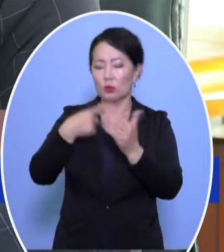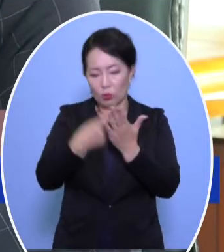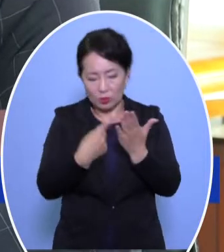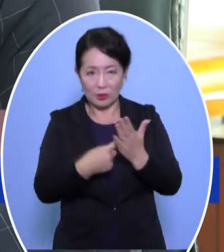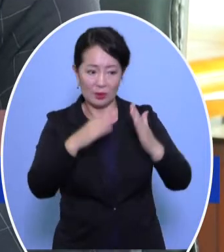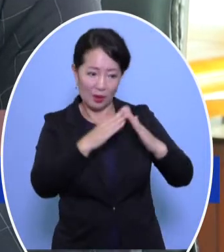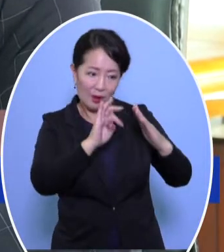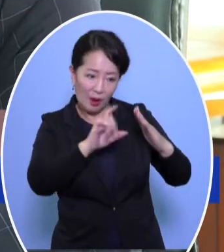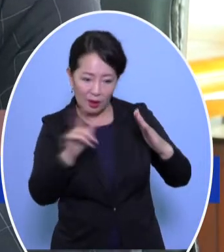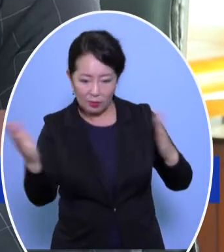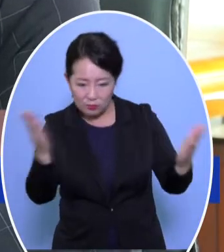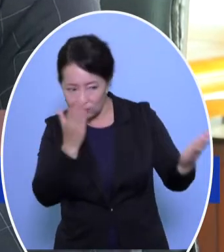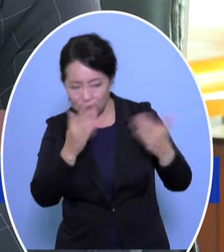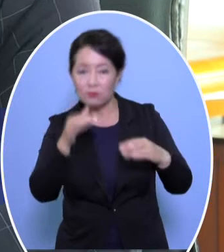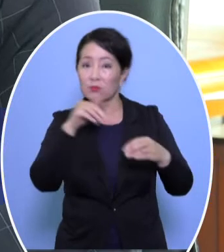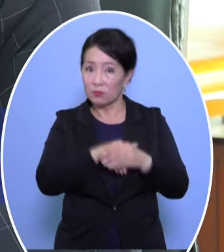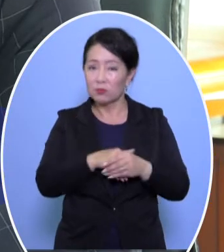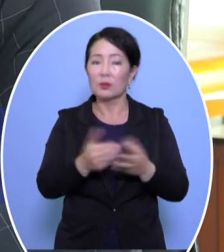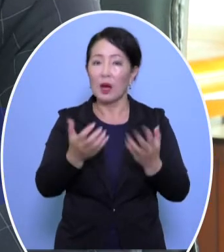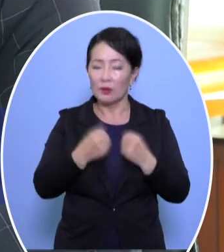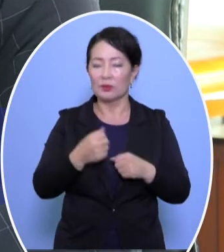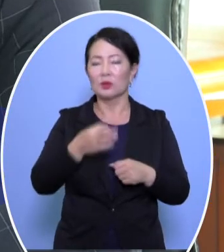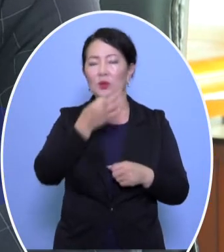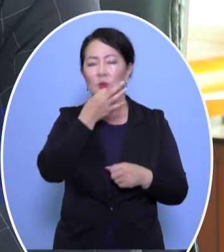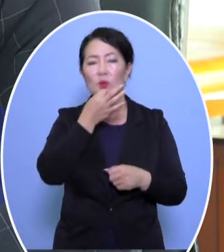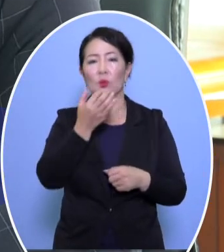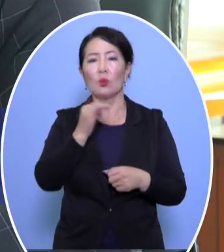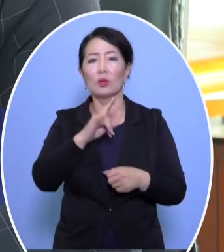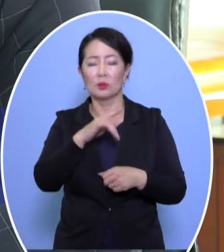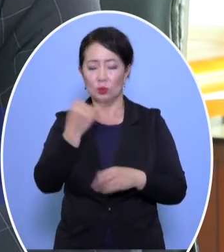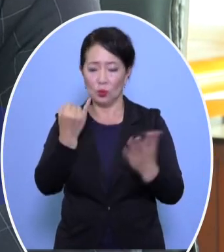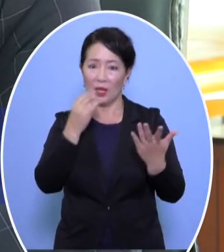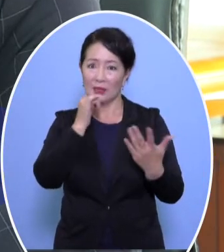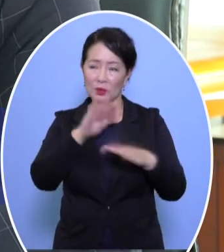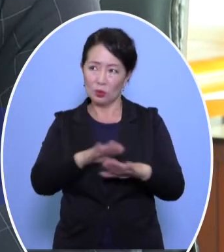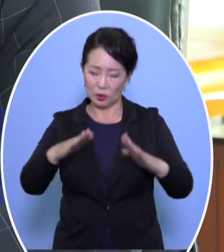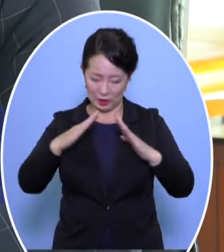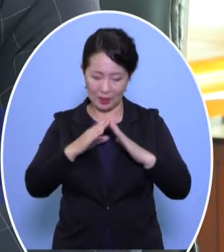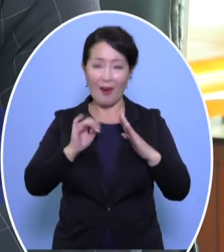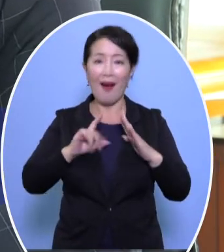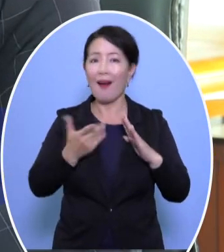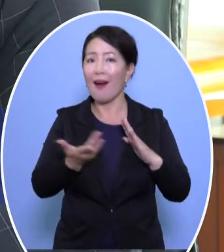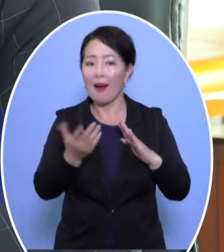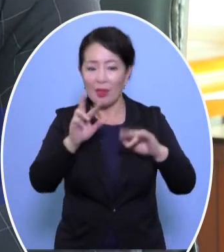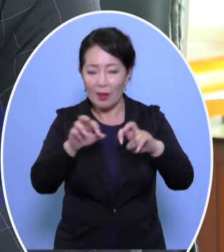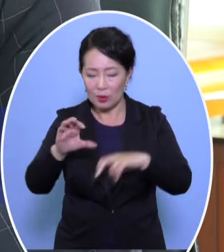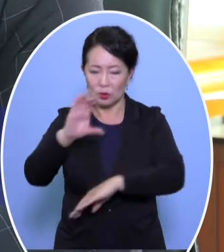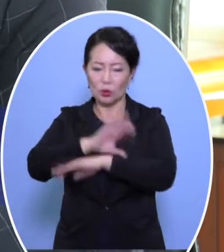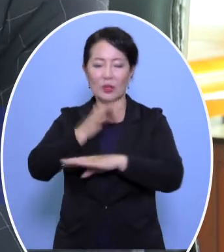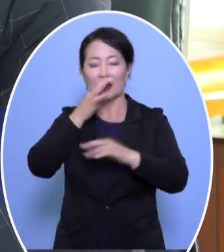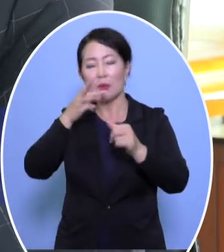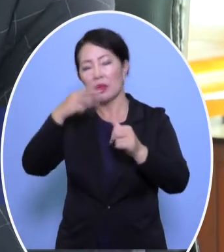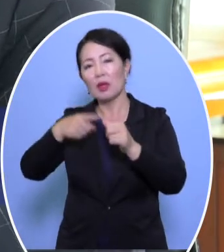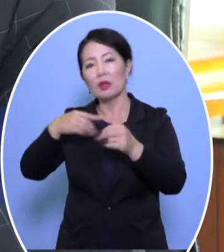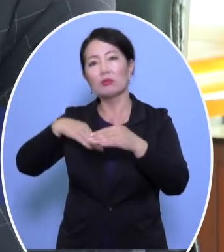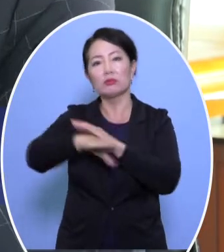бүртгэлийн ерхий газрын хаяг байршлын мэдээлэлээр бүртгэлийг өгсөн. Уурчлаад 6 настай бүх хүүхдүүдийн хаяг байршлаар нь бүх